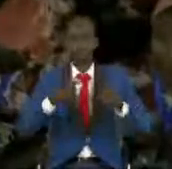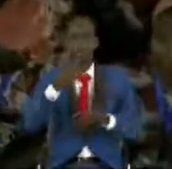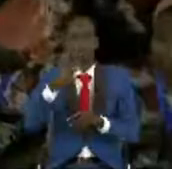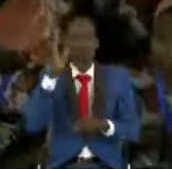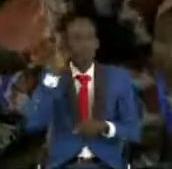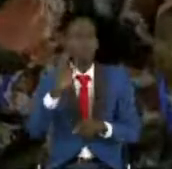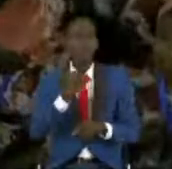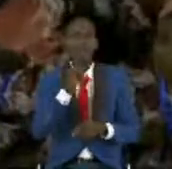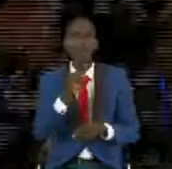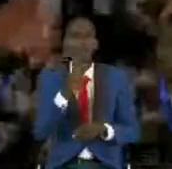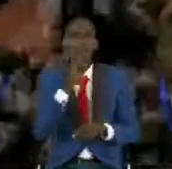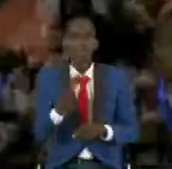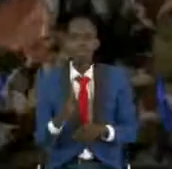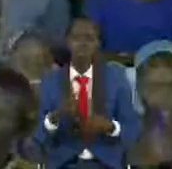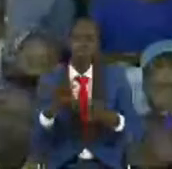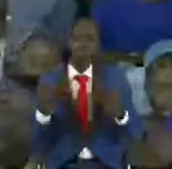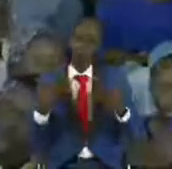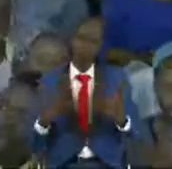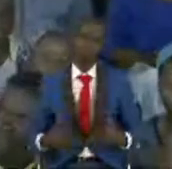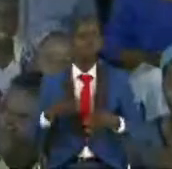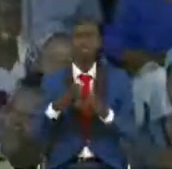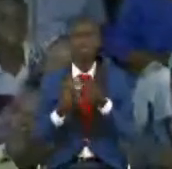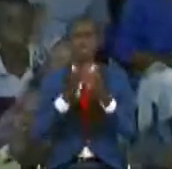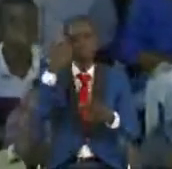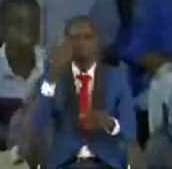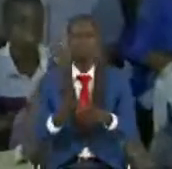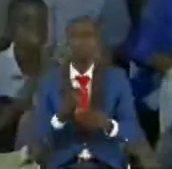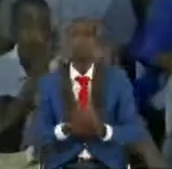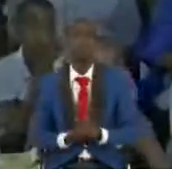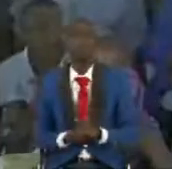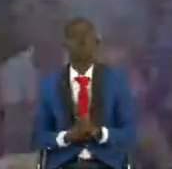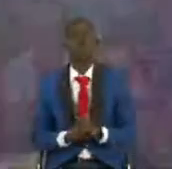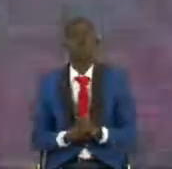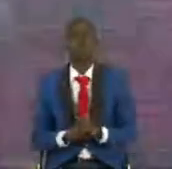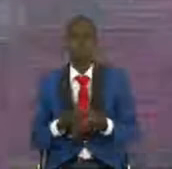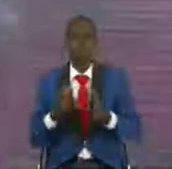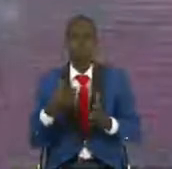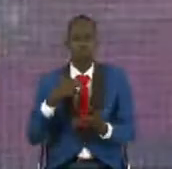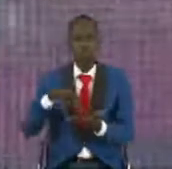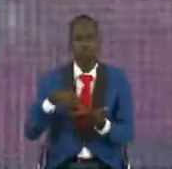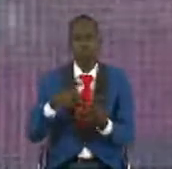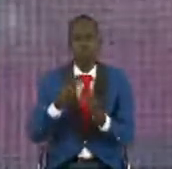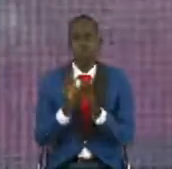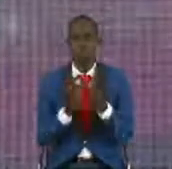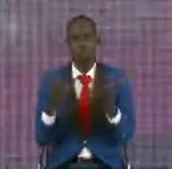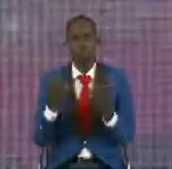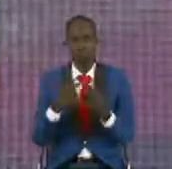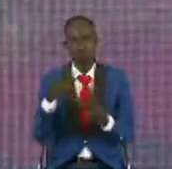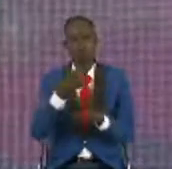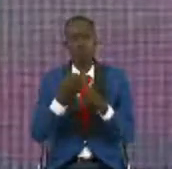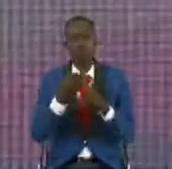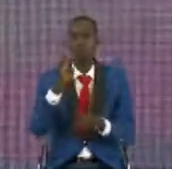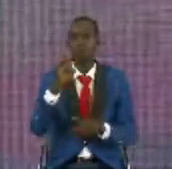Tu ne seras pas déçu au nom de Jésus. Laissez-moi vous lire un passage des